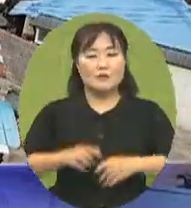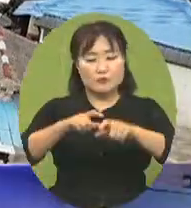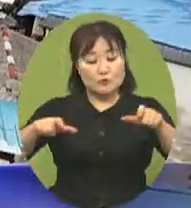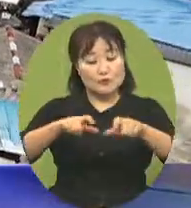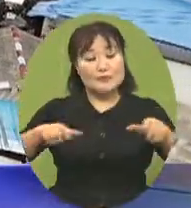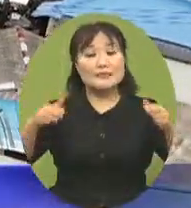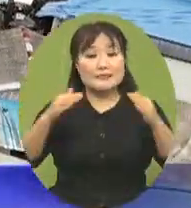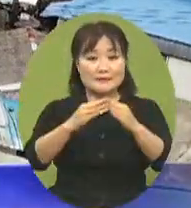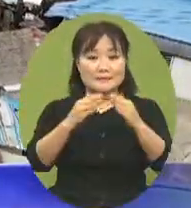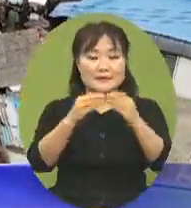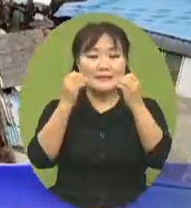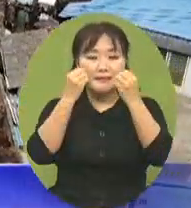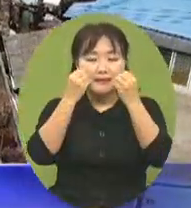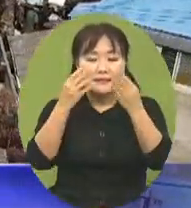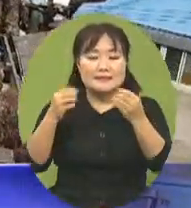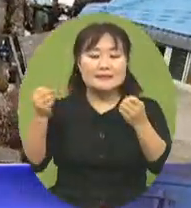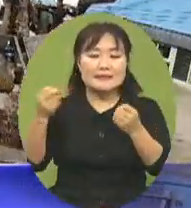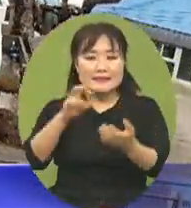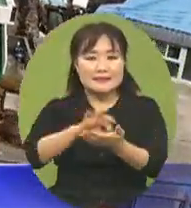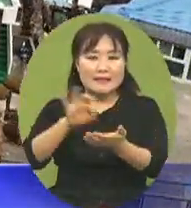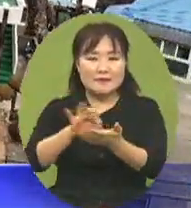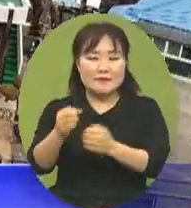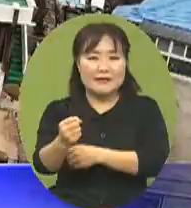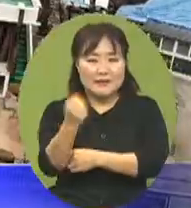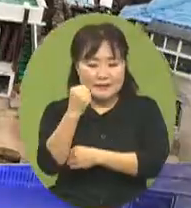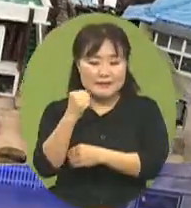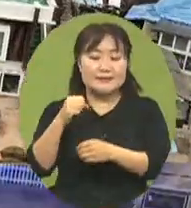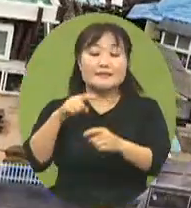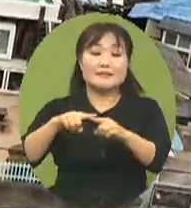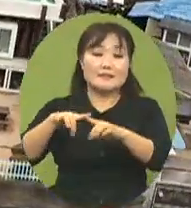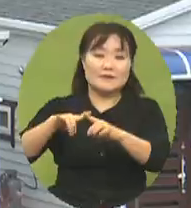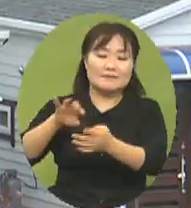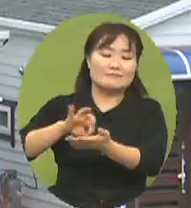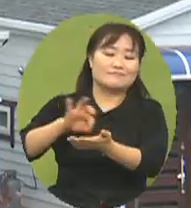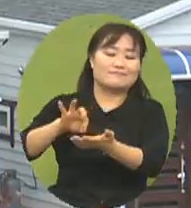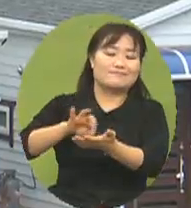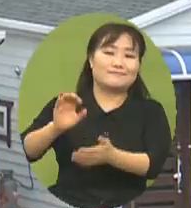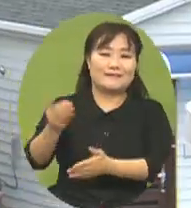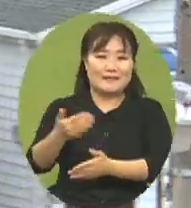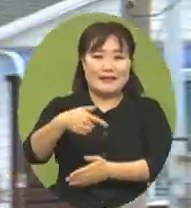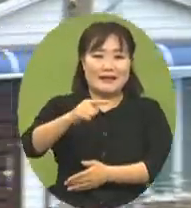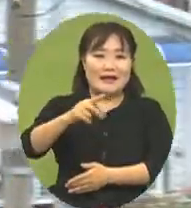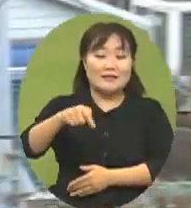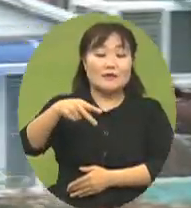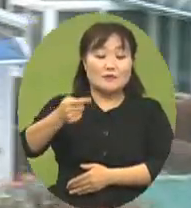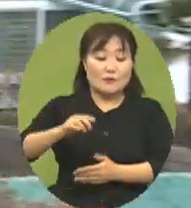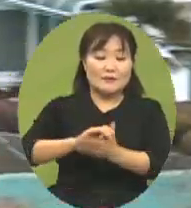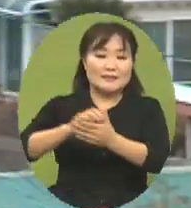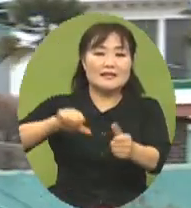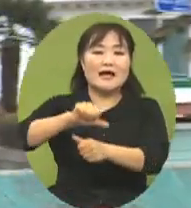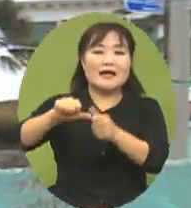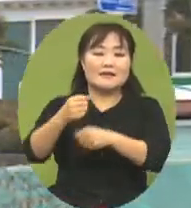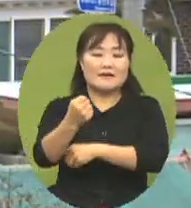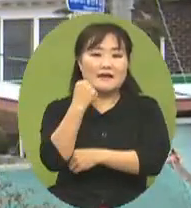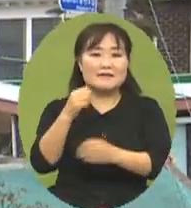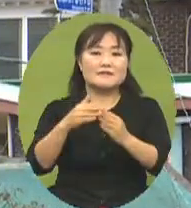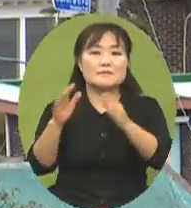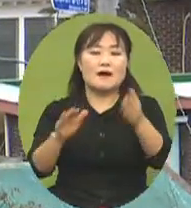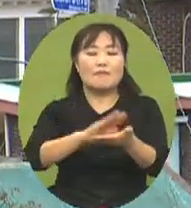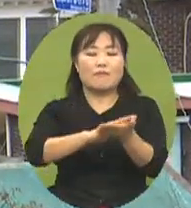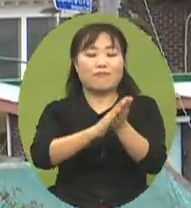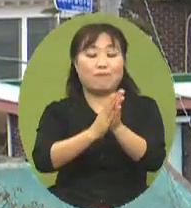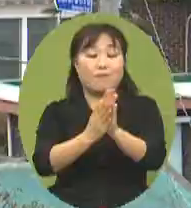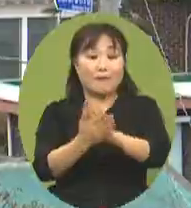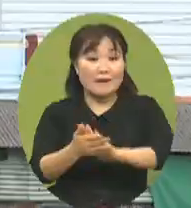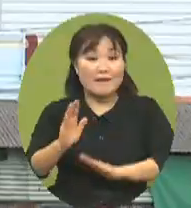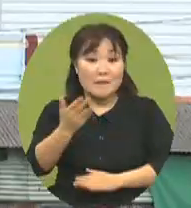일반 가정에도 신재생 에너지를 통해 전기가 공급됩니다. 가덕도 일원이 친환경 에너지 마을로 변신할 수